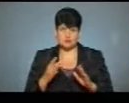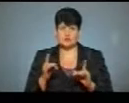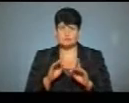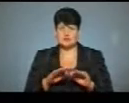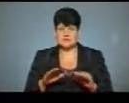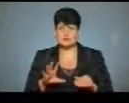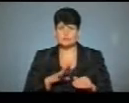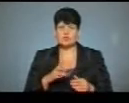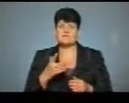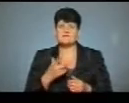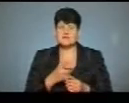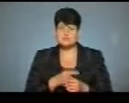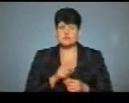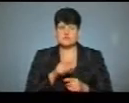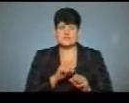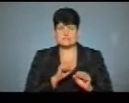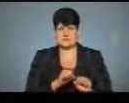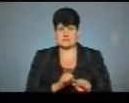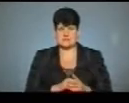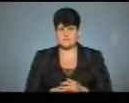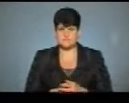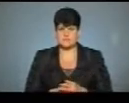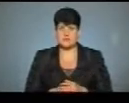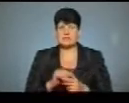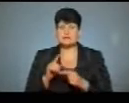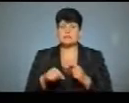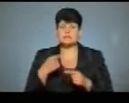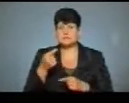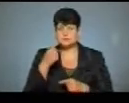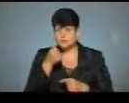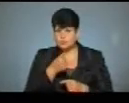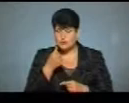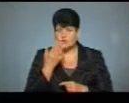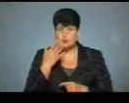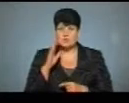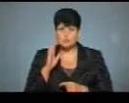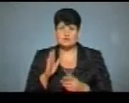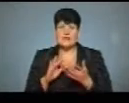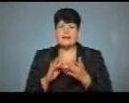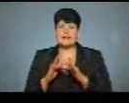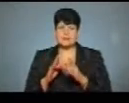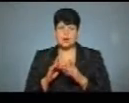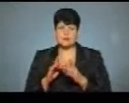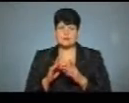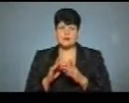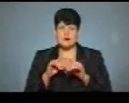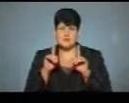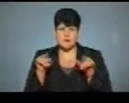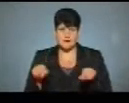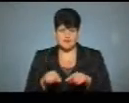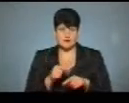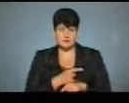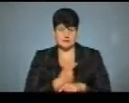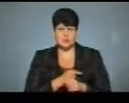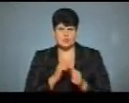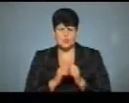були вакциновані, щоб їх захистити. В наступному році, коли вже буде електронна карта медична